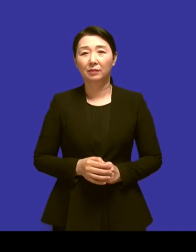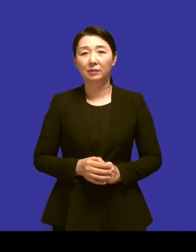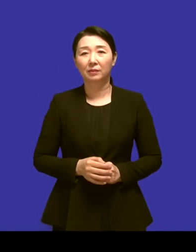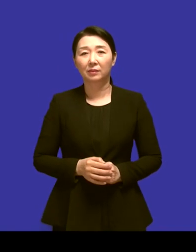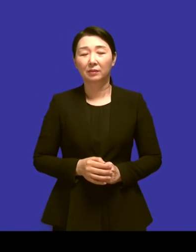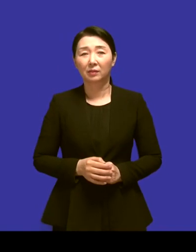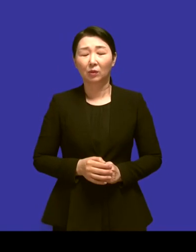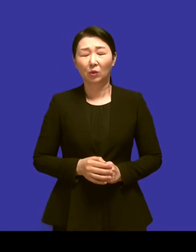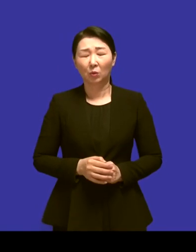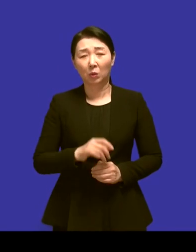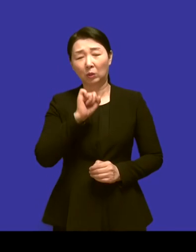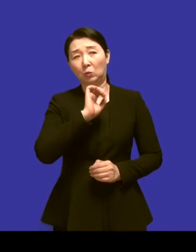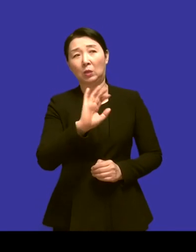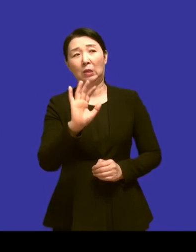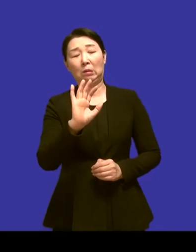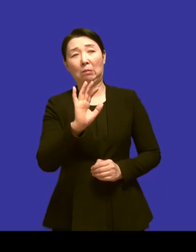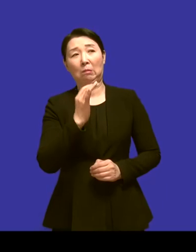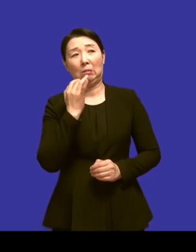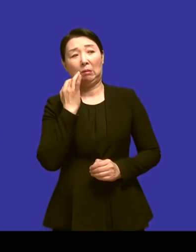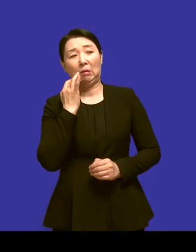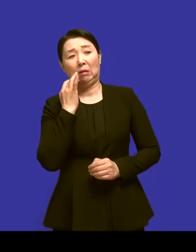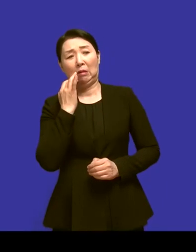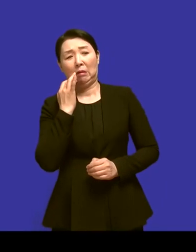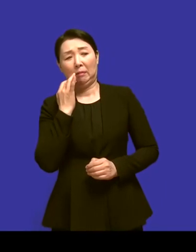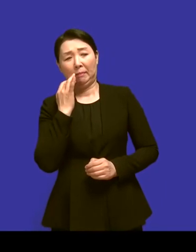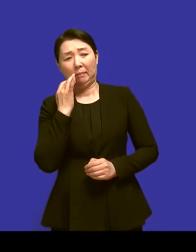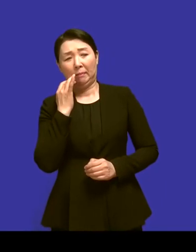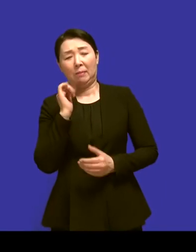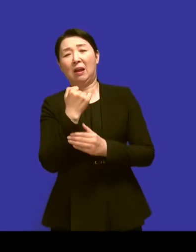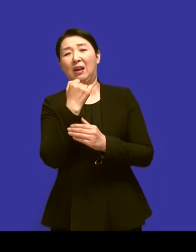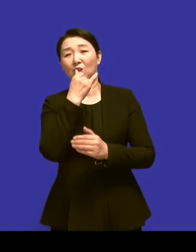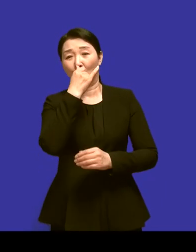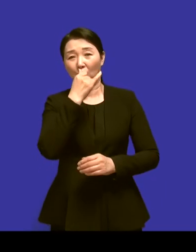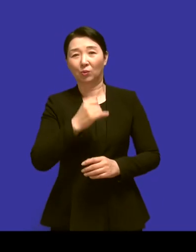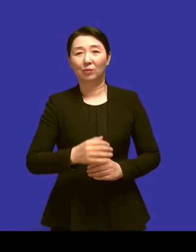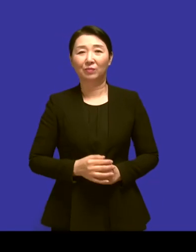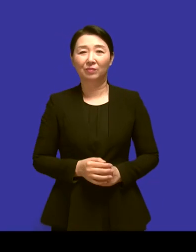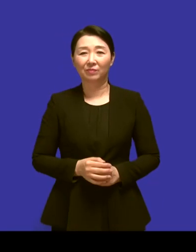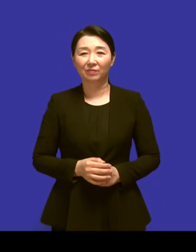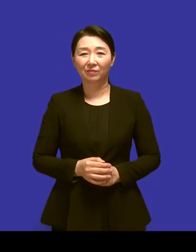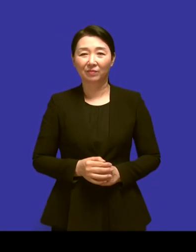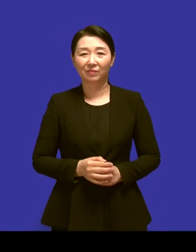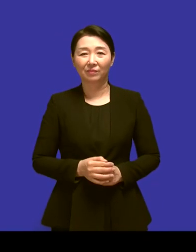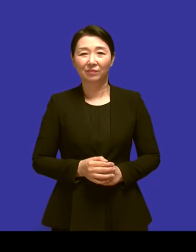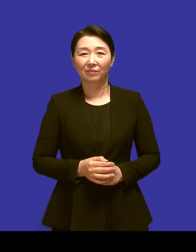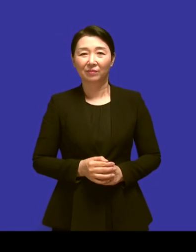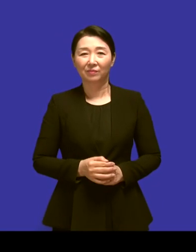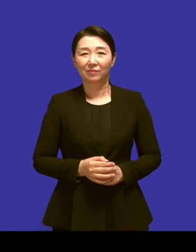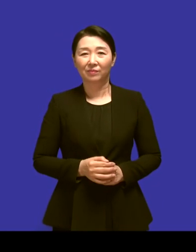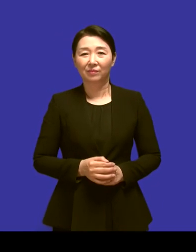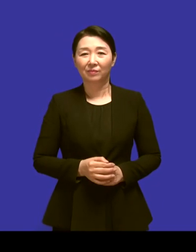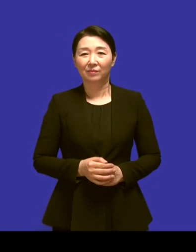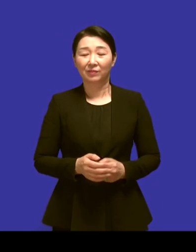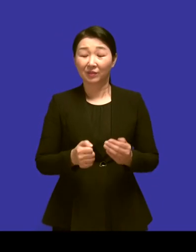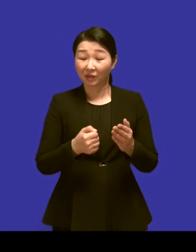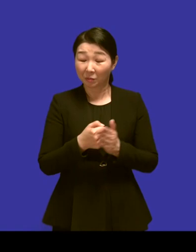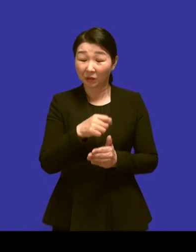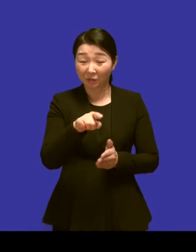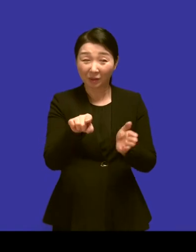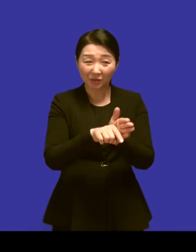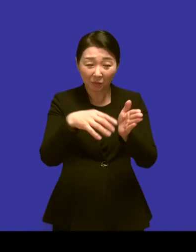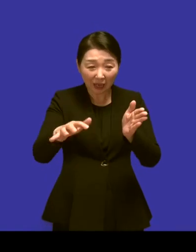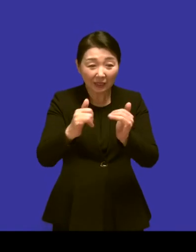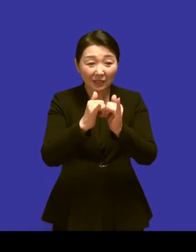좀 달갑지 않은 그런 시선을 받는 요즘에 생각을 해서 그래서 이제 뭔가 그런 사람들이